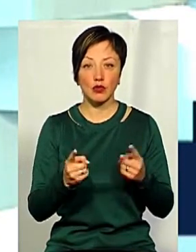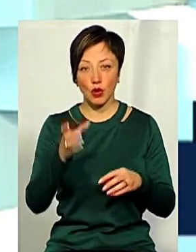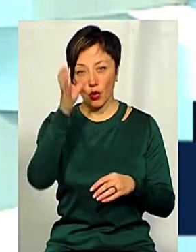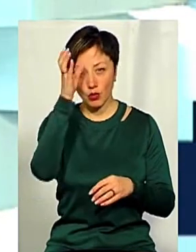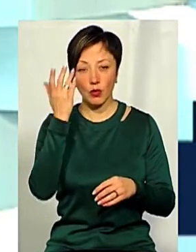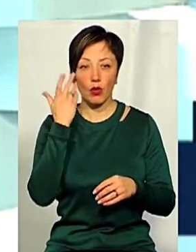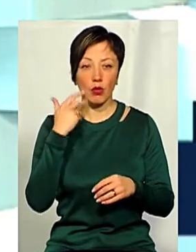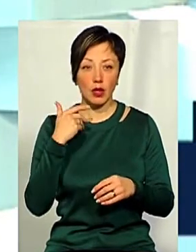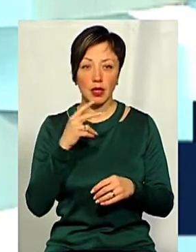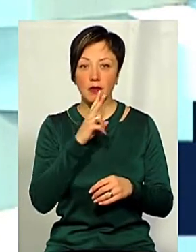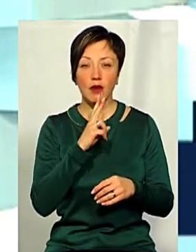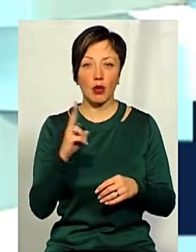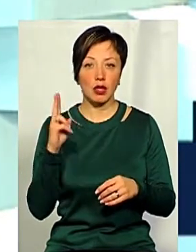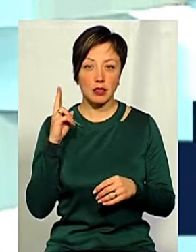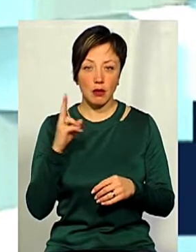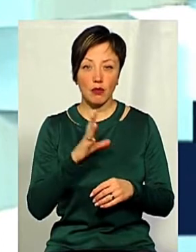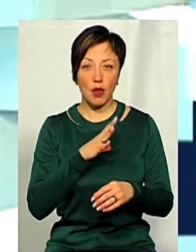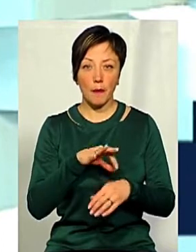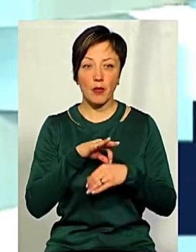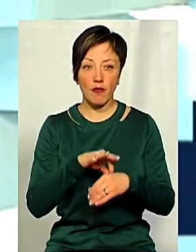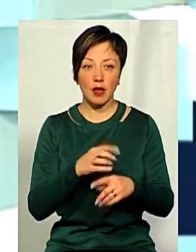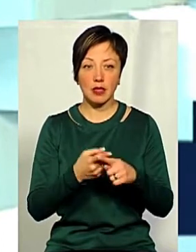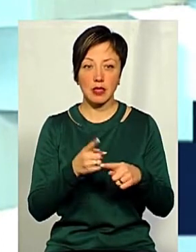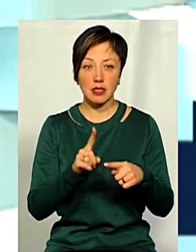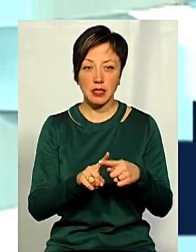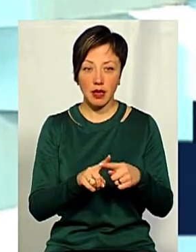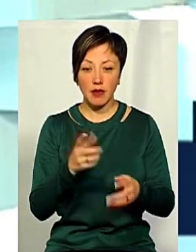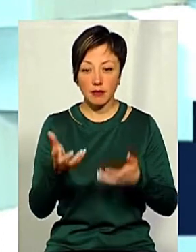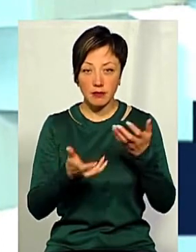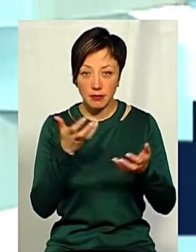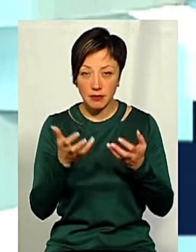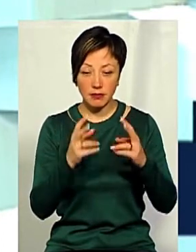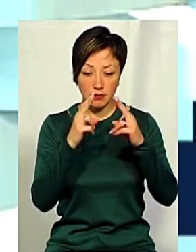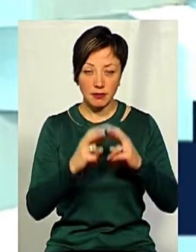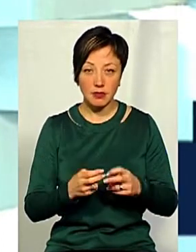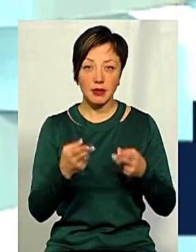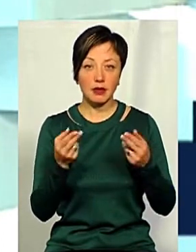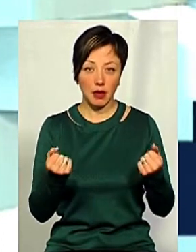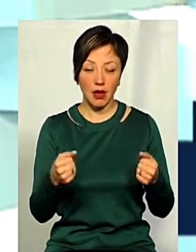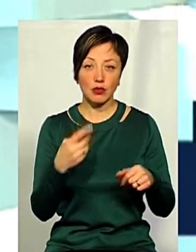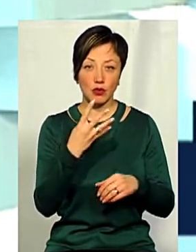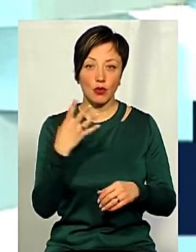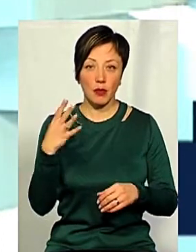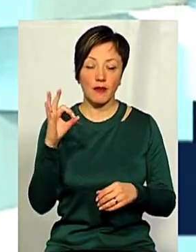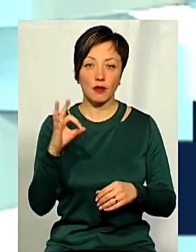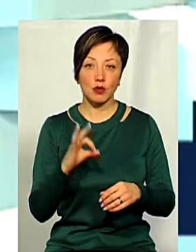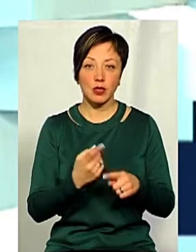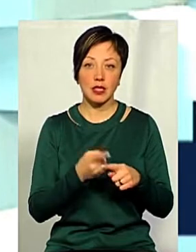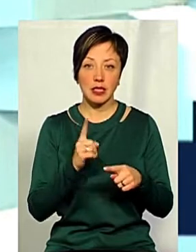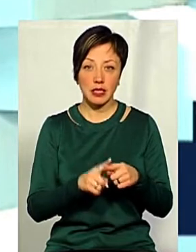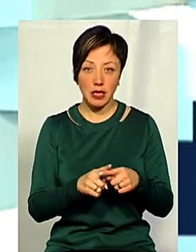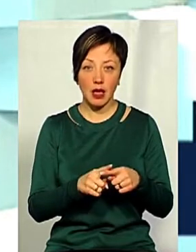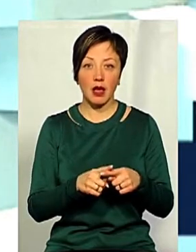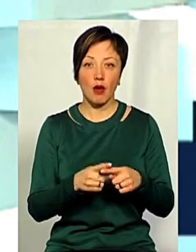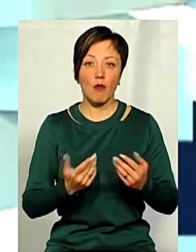коли 2 роки назад була проведена ця морфологія і визначили, що такі 45% – це органіка,